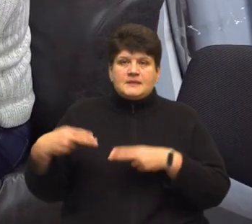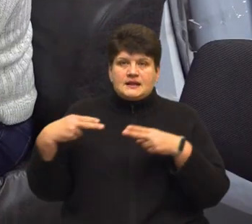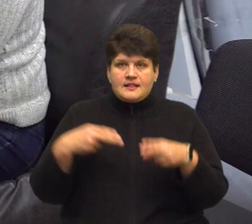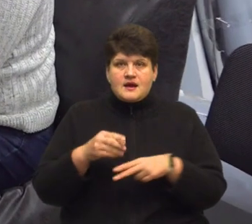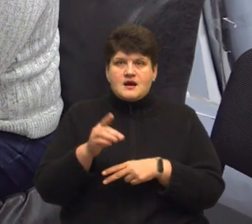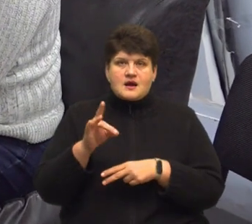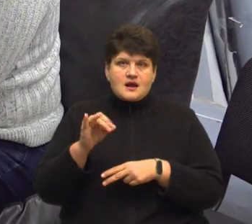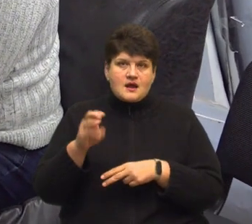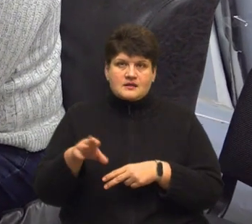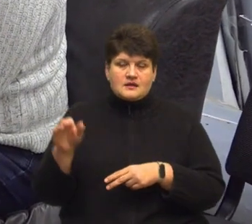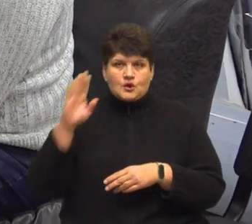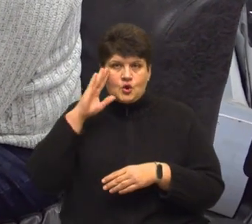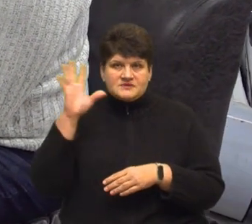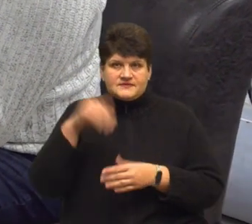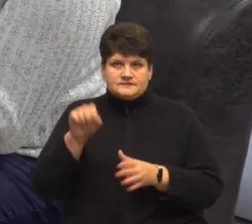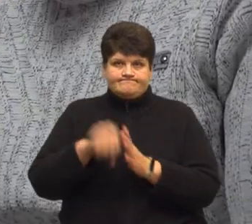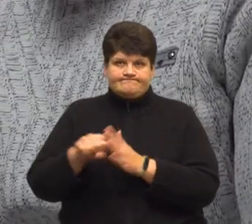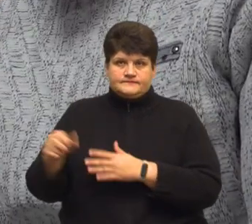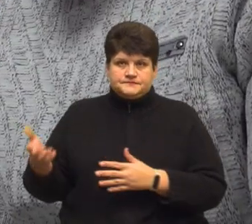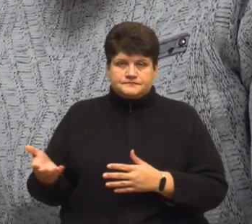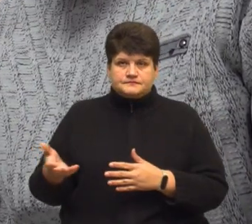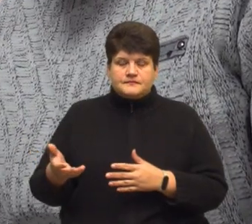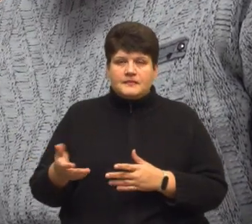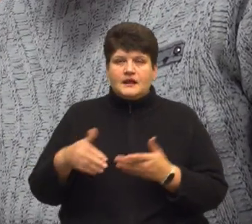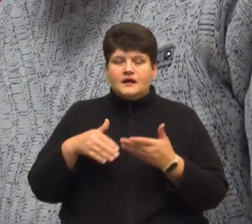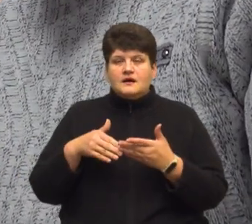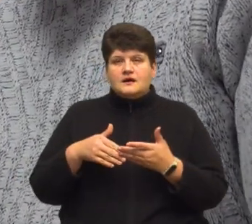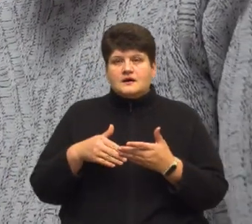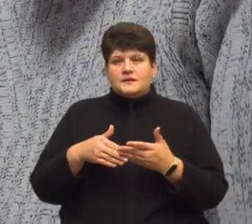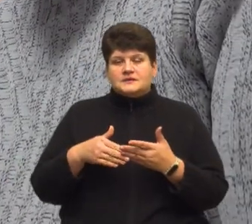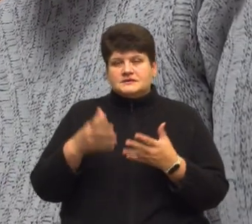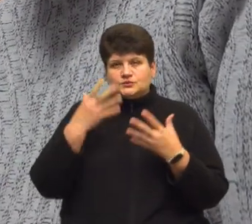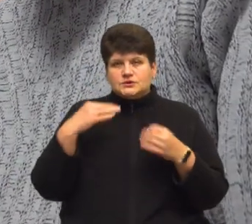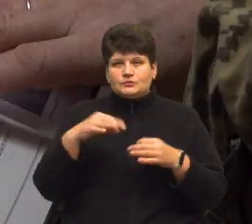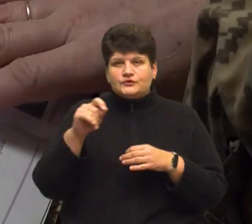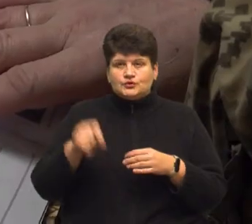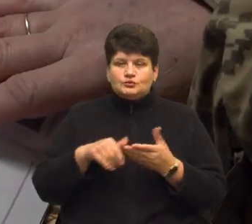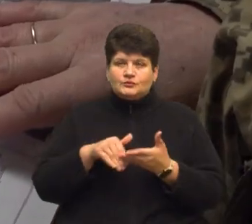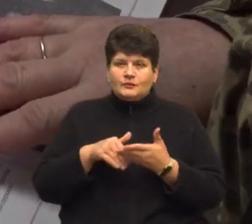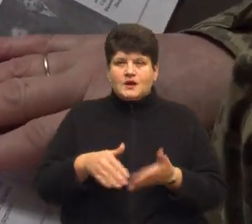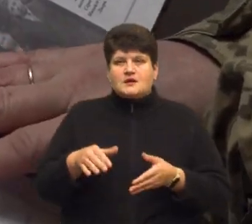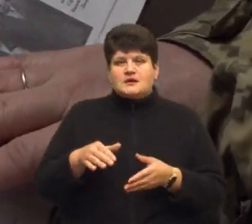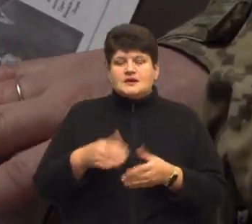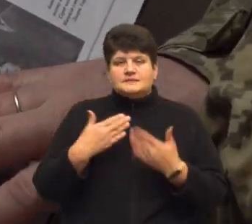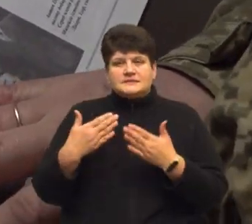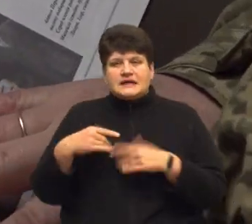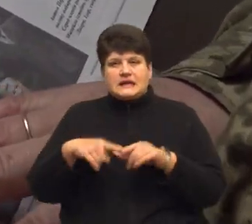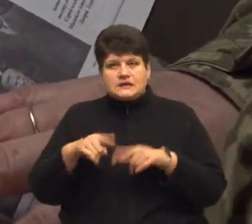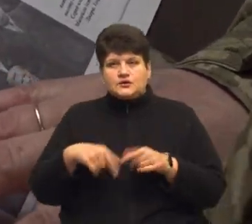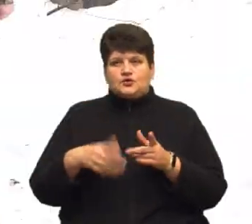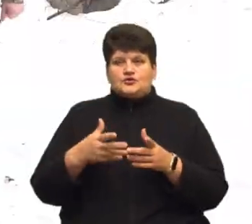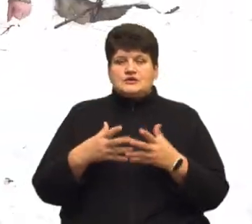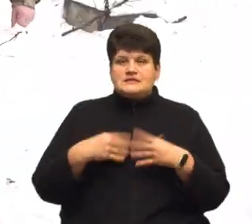накри відволіктися від думок про війну йому допомагає спілкування з рідними розповідає чоловік його сім'я живе у